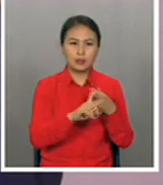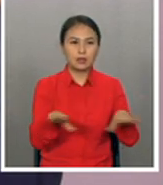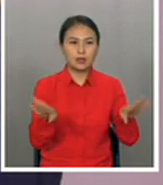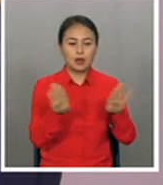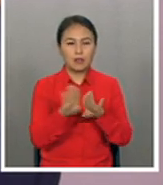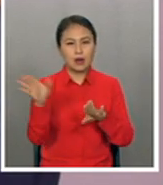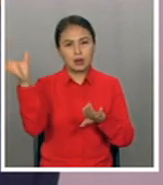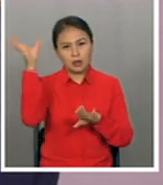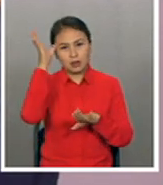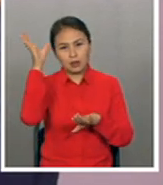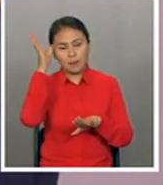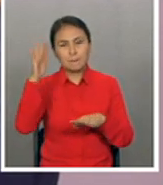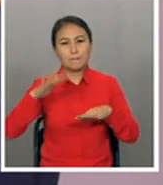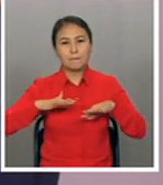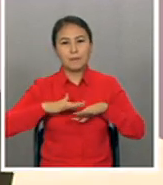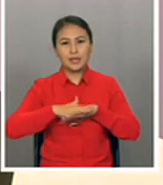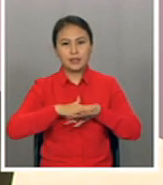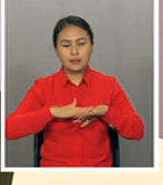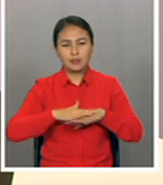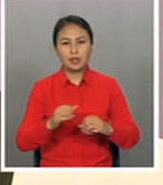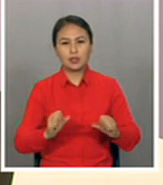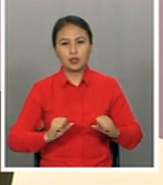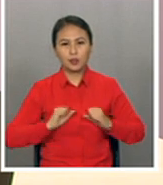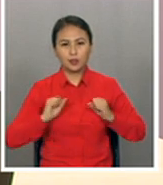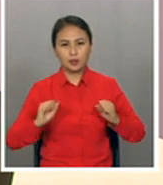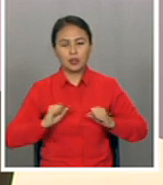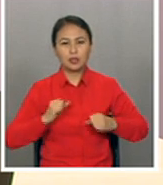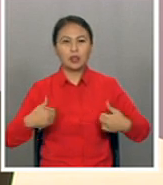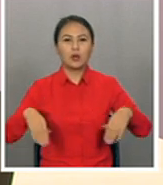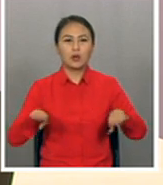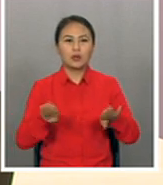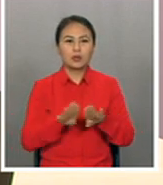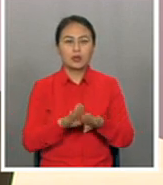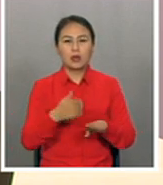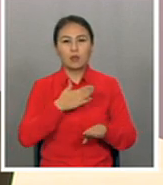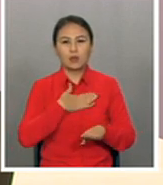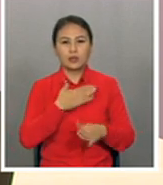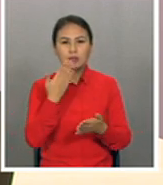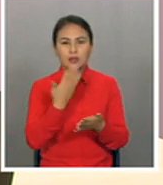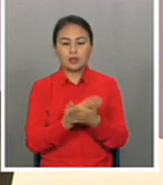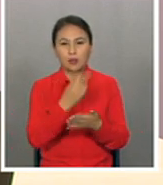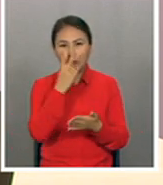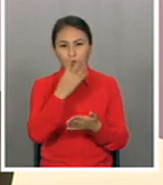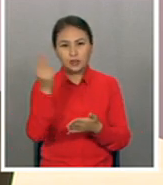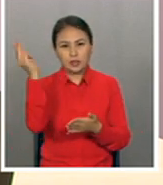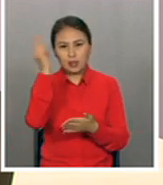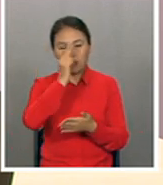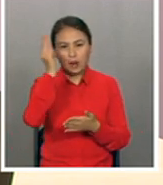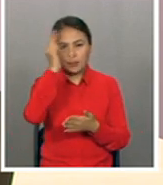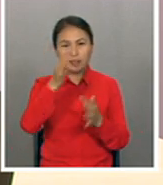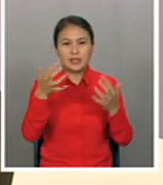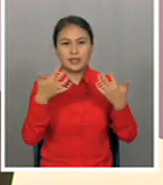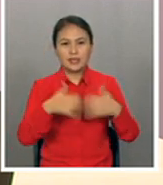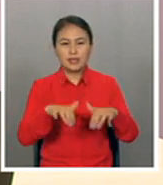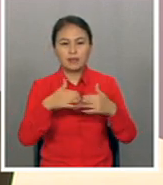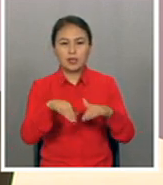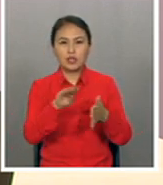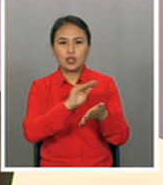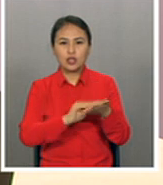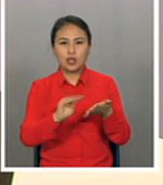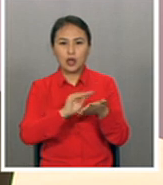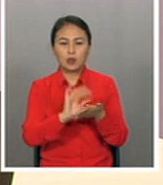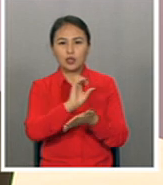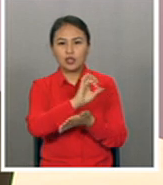ғылым математикаға ұмтылады. Олай болса, біз бүгінгі сабағымызда есептер шығаруды